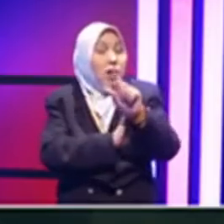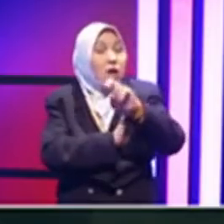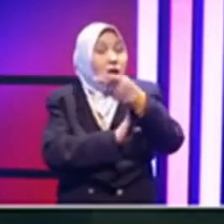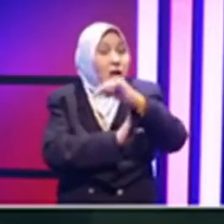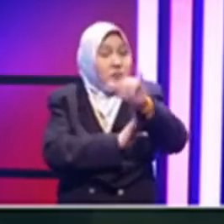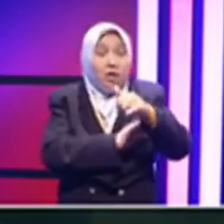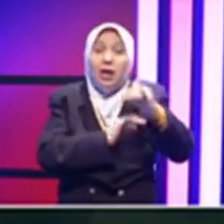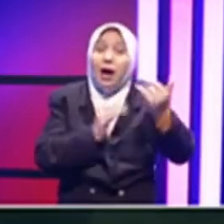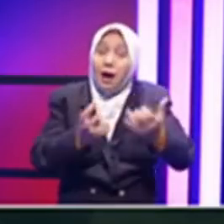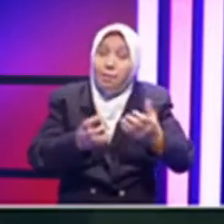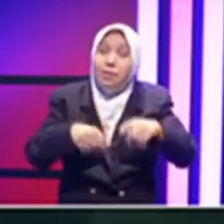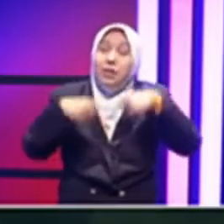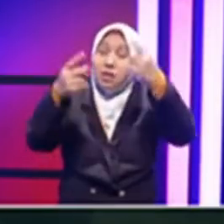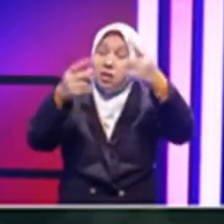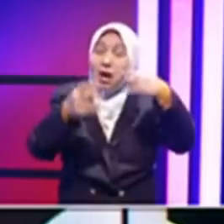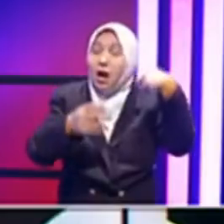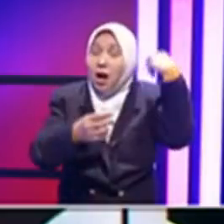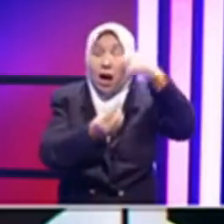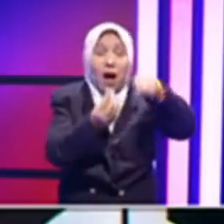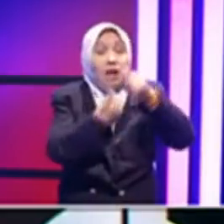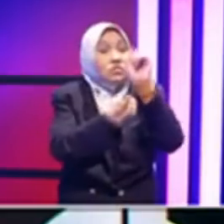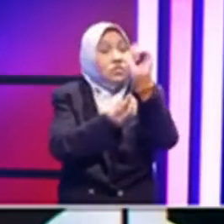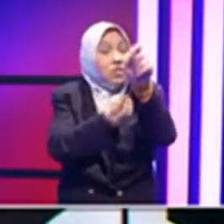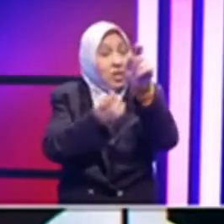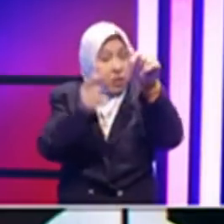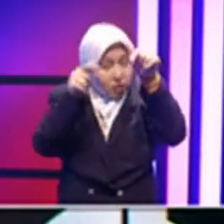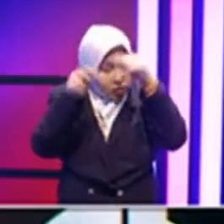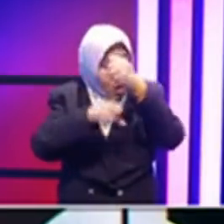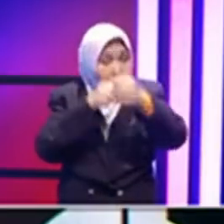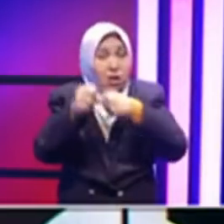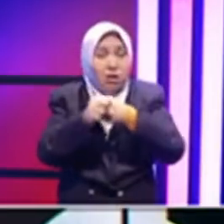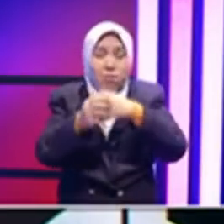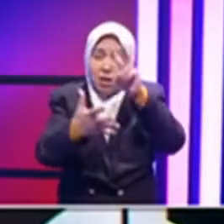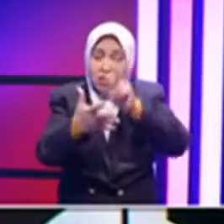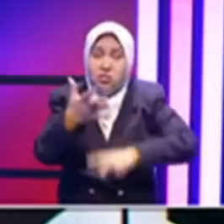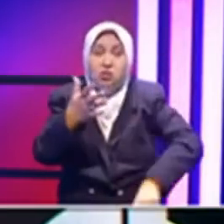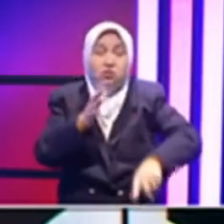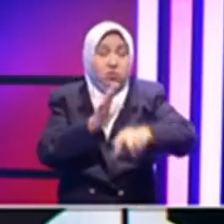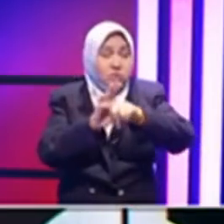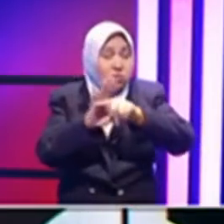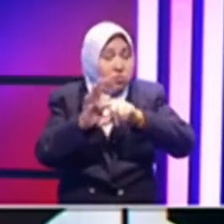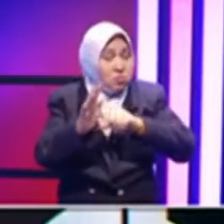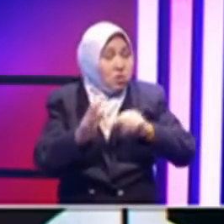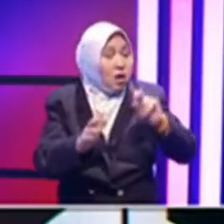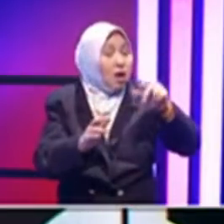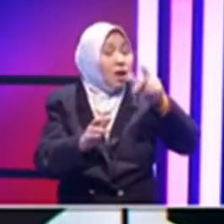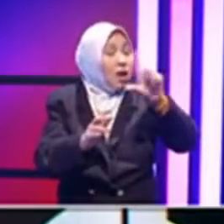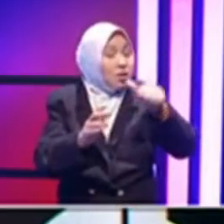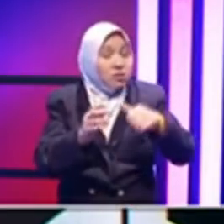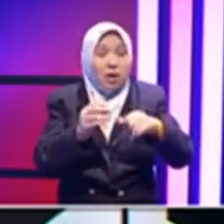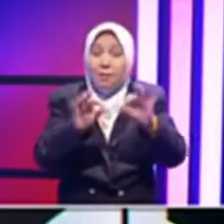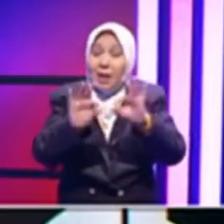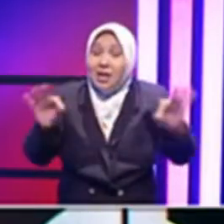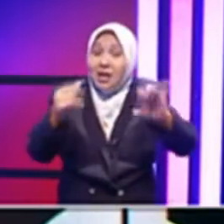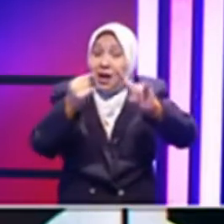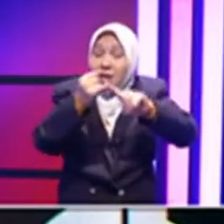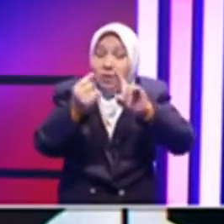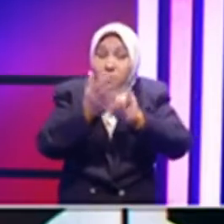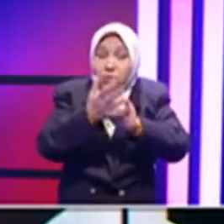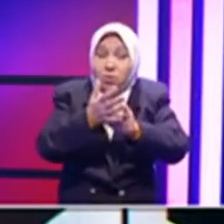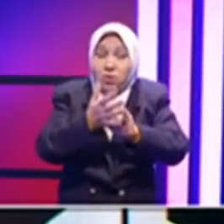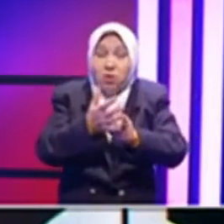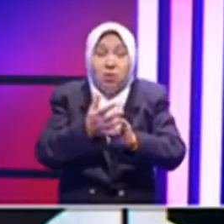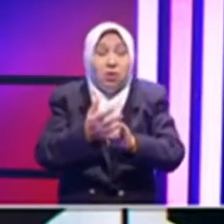mereka yang nak pergi haji tahun ini Ustaz ya. Bila dibacakan ayat akhir surah Al-Hajj itu, dia rasakan setiap bait ayat tersebut bila tidak